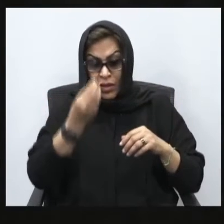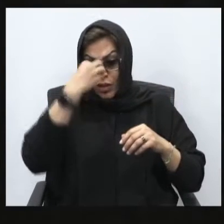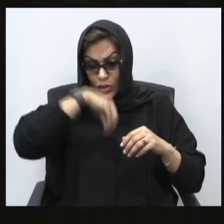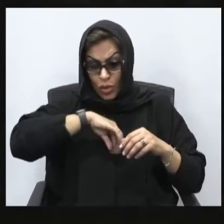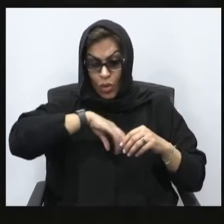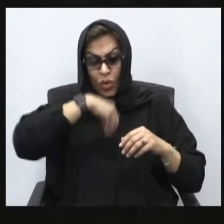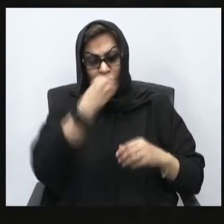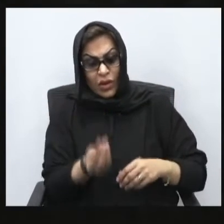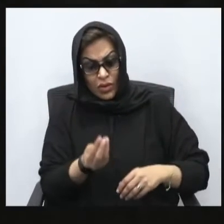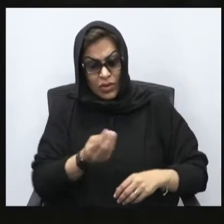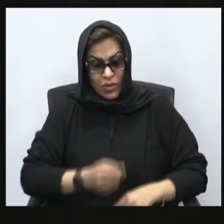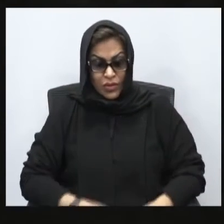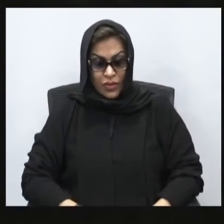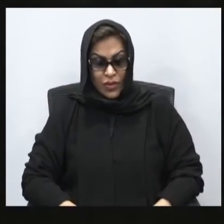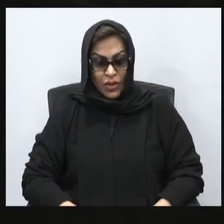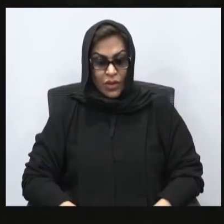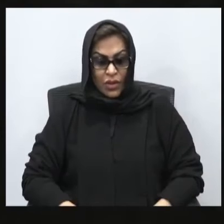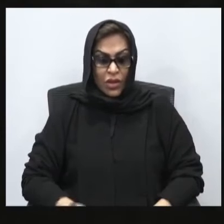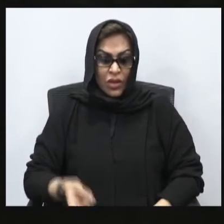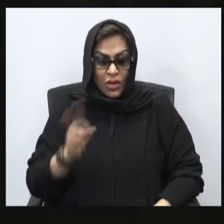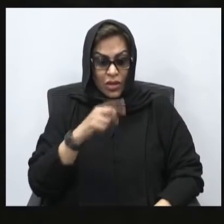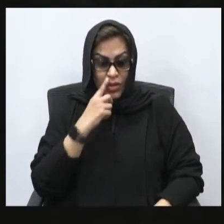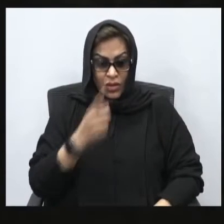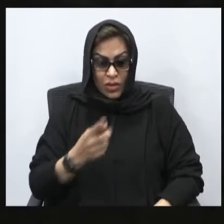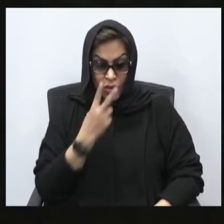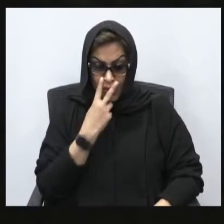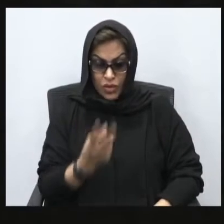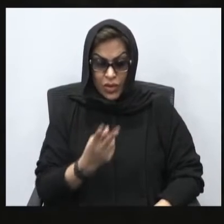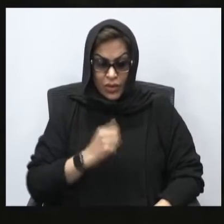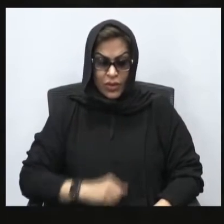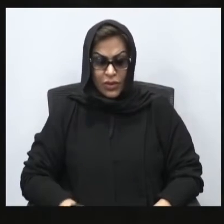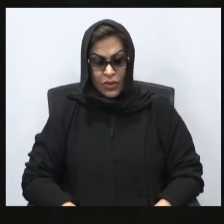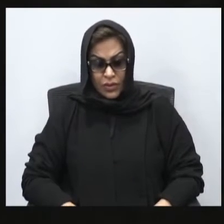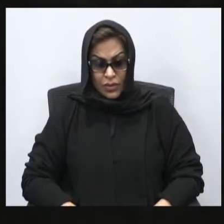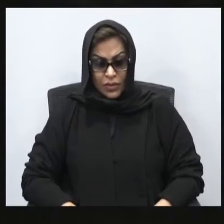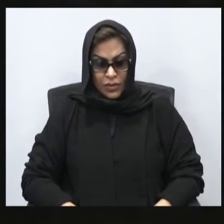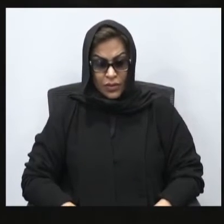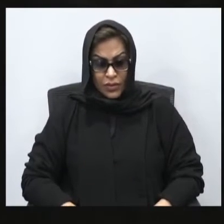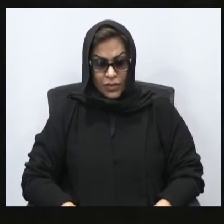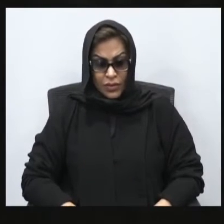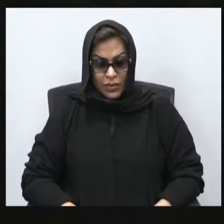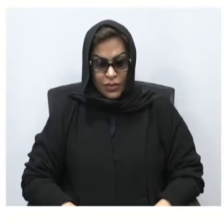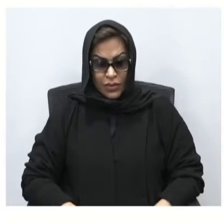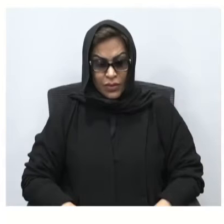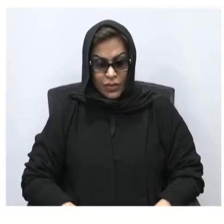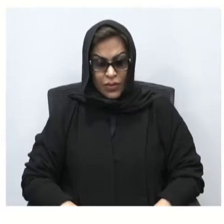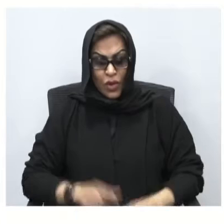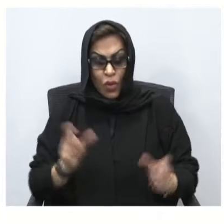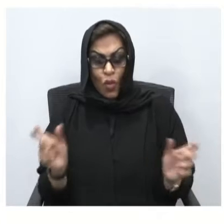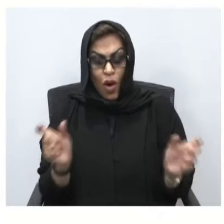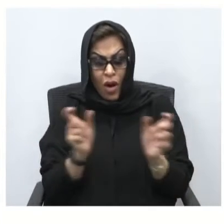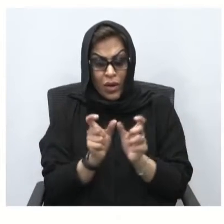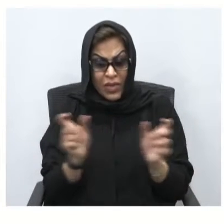واخراج الاكسجين او ثاني اكسيد الكربون نشاهد هذا الاستقصاء العملي مقارنه